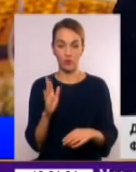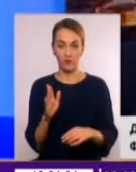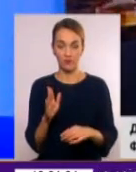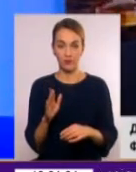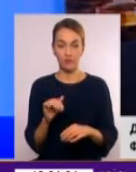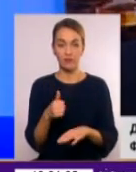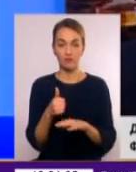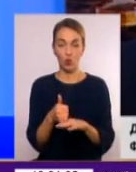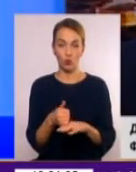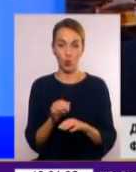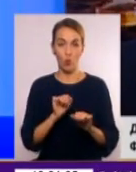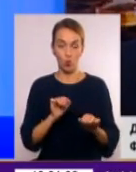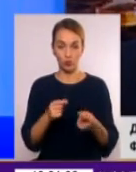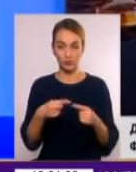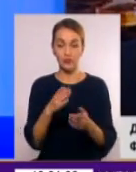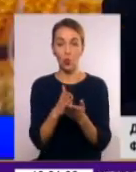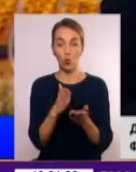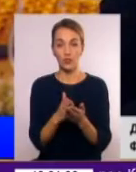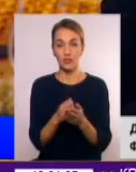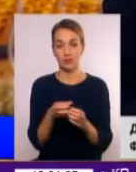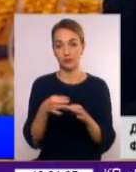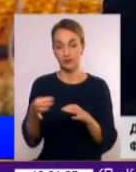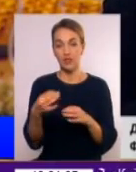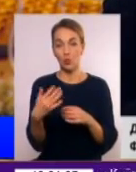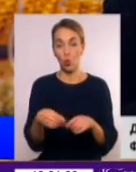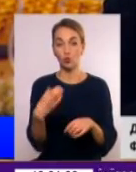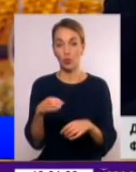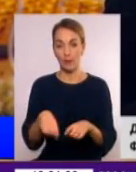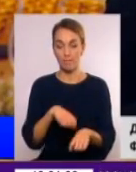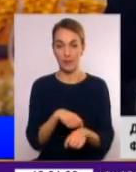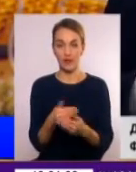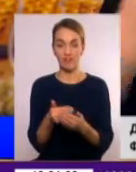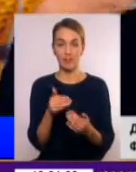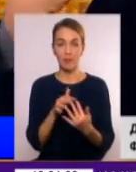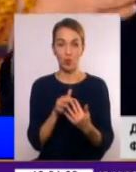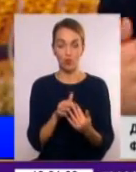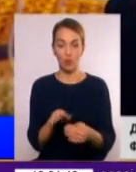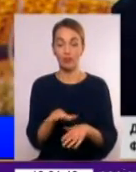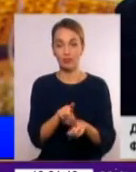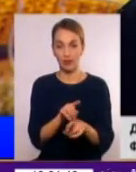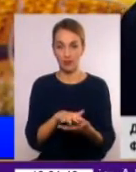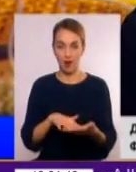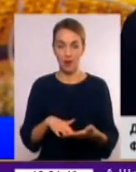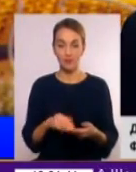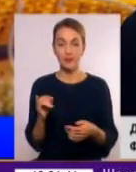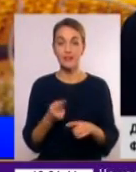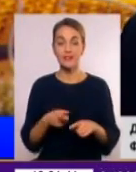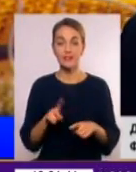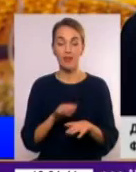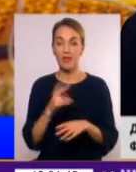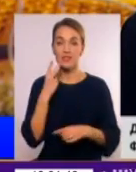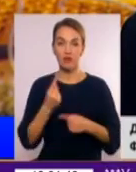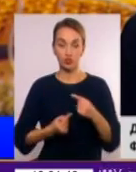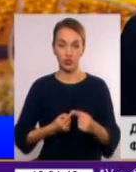взводному опорному пункті і так далі. Він знаходиться в взводний опорний пункт кількохсот метрах від передової. Далі і так далі, і так далі. І це не